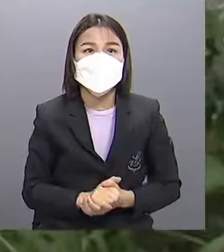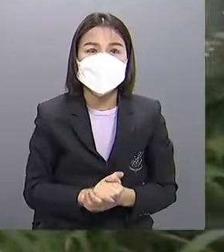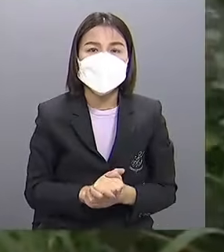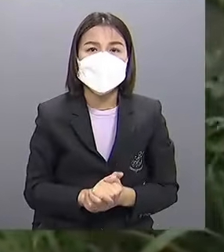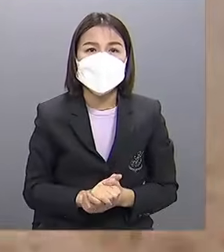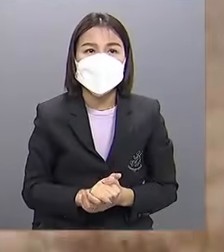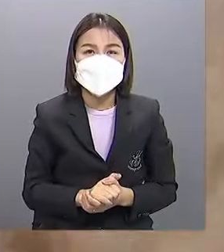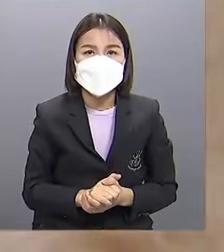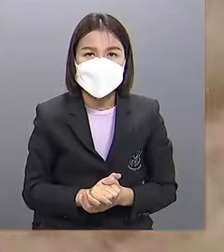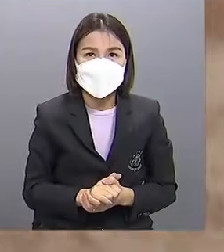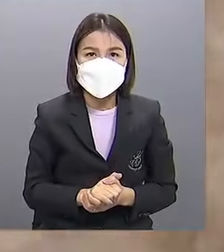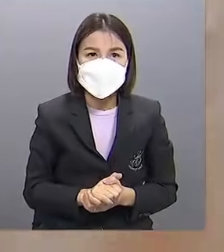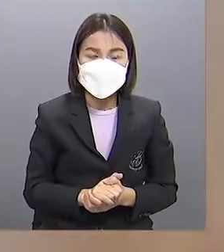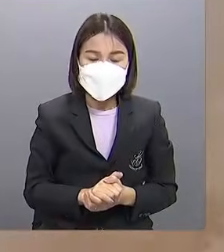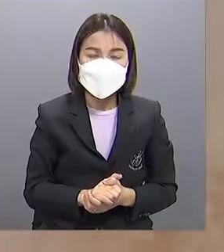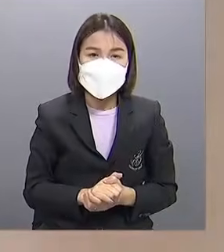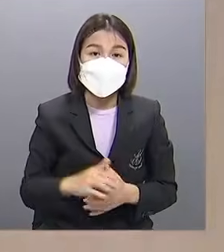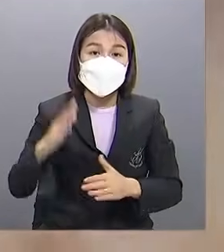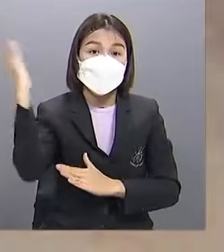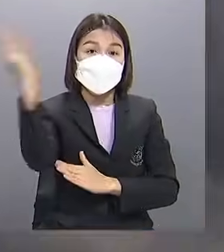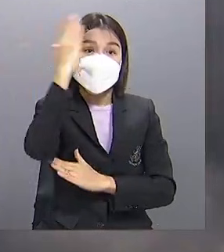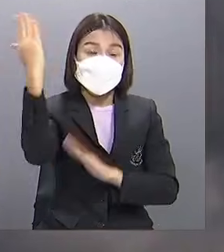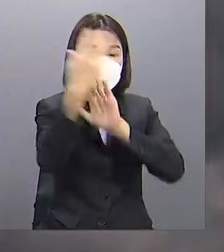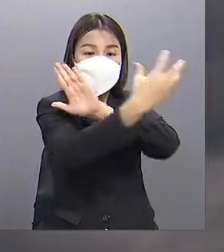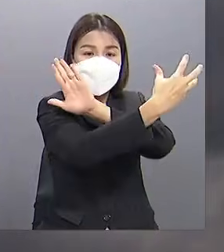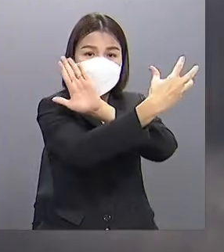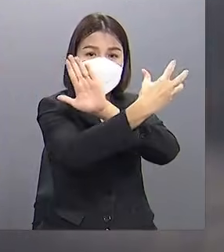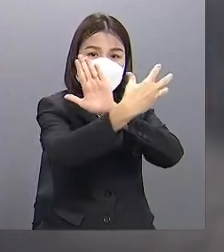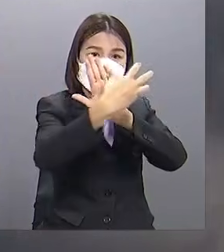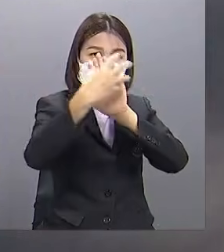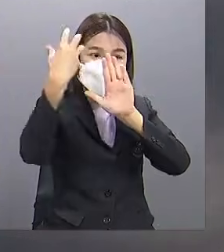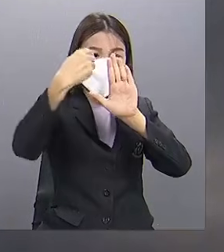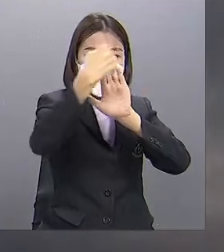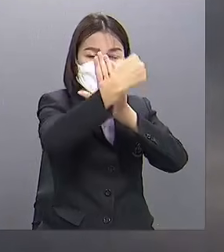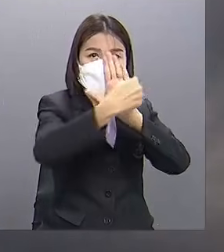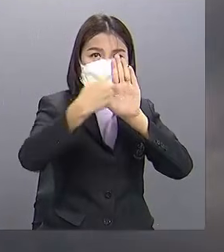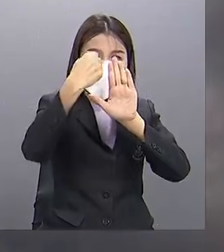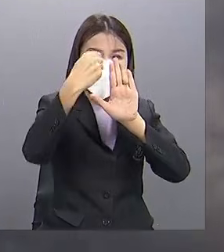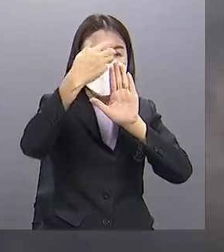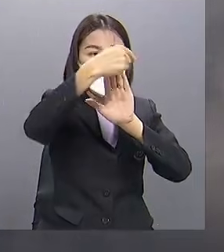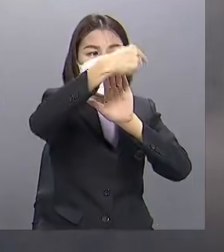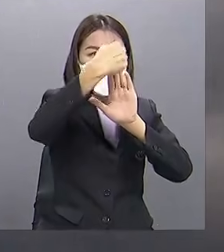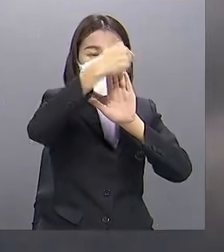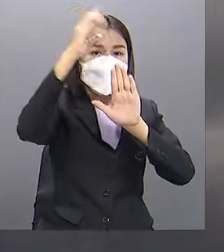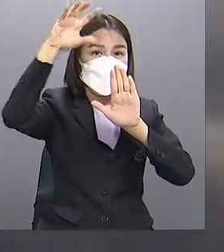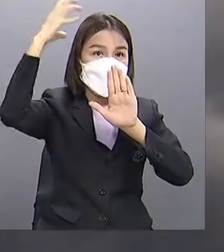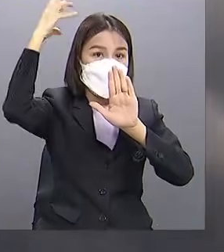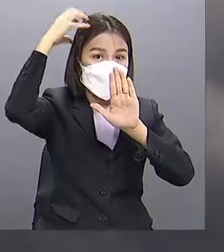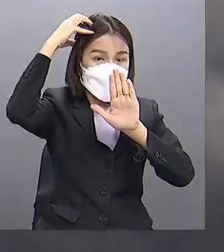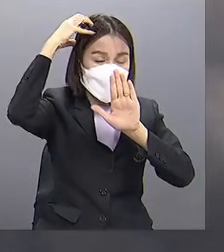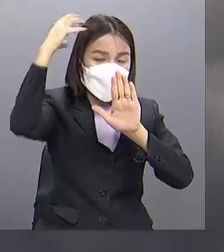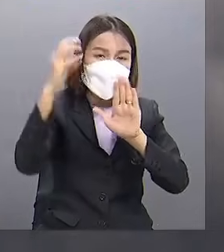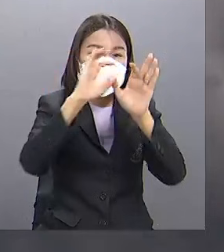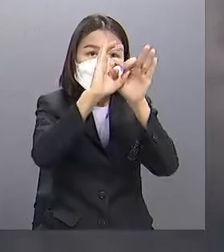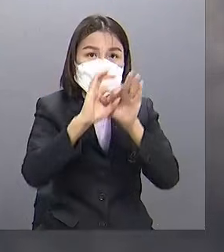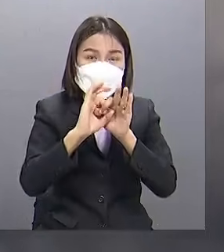ำหรับร่องมรสุมที่พาดผ่านภาคเหนือภาคอีสานตอนบนและประเทศลาวตอนบนเข้าสู่หย่อมความกดอากาศต่ำบริเวณประเทศเวียดนามต